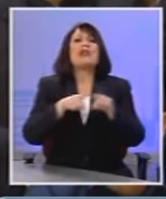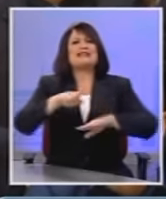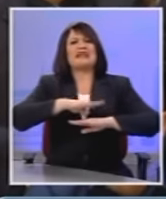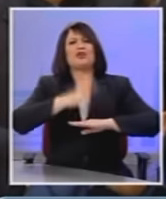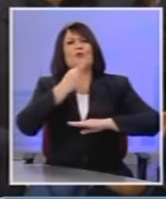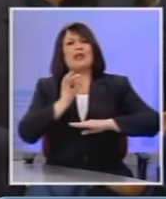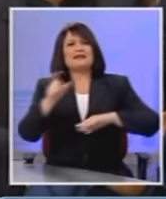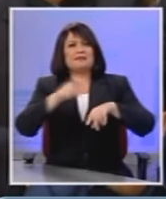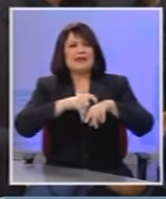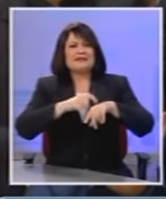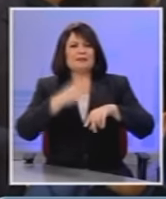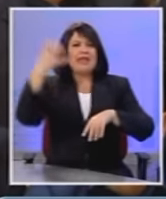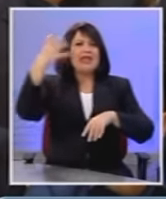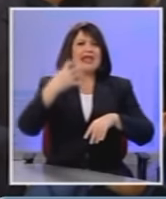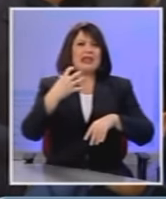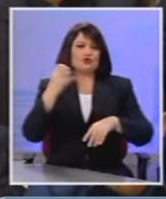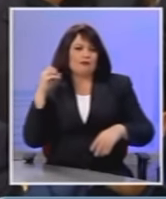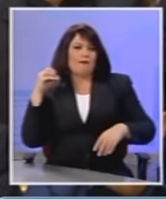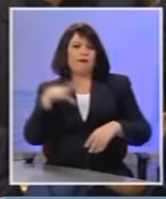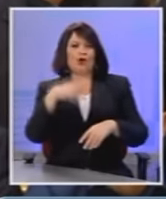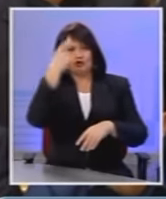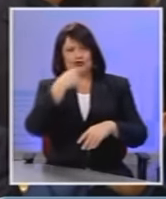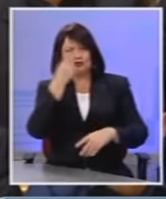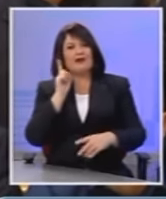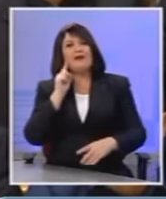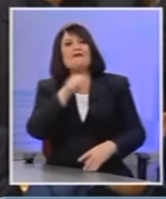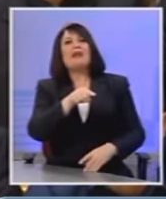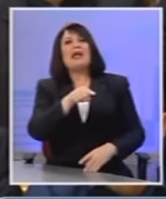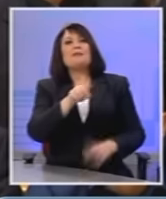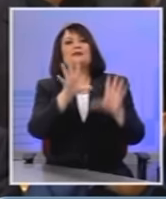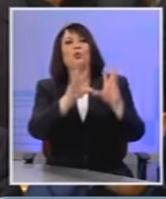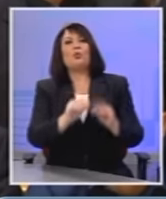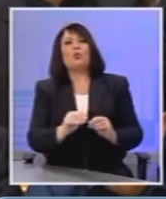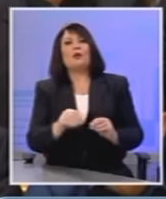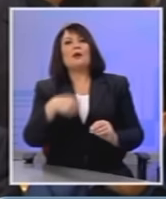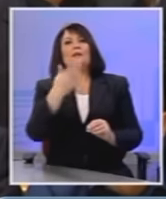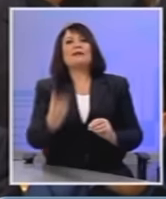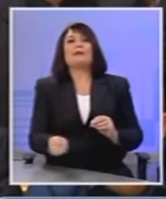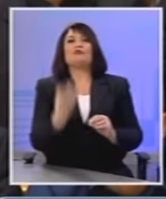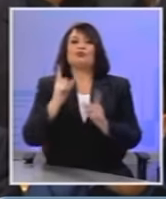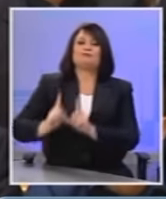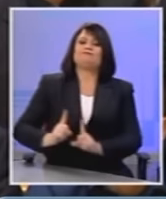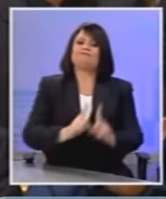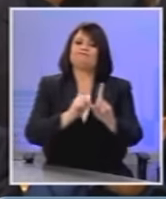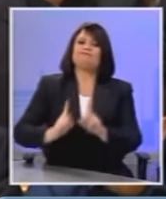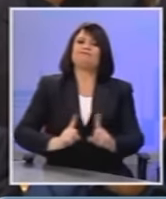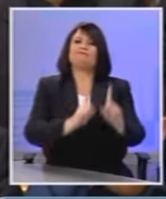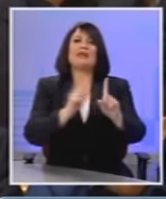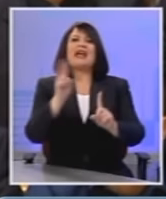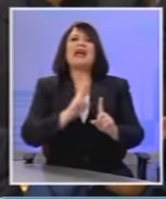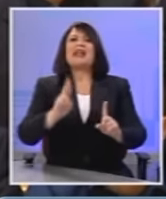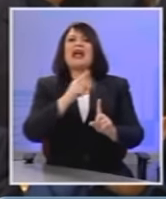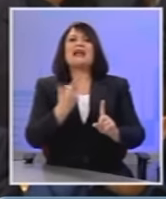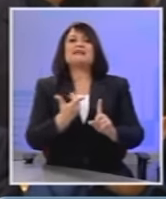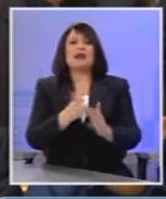ήλιο φωτίζεται ένα από τα πρόσωπά σου και αυτή σβήνει και ανάβει άλλο νεότερο ξοπίσω σου. Η ράτσα σου είναι το μεγάλο